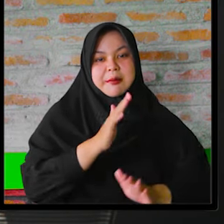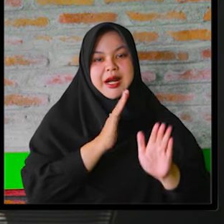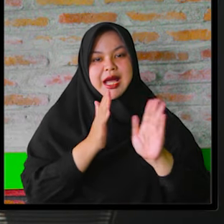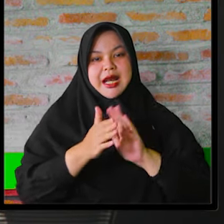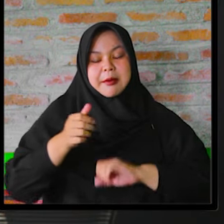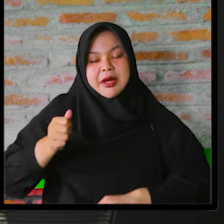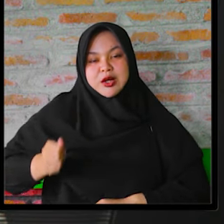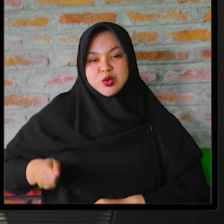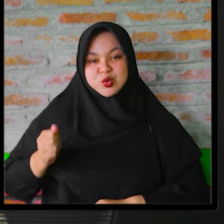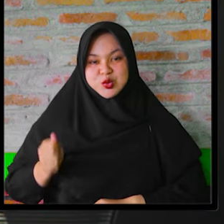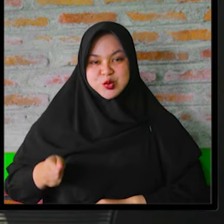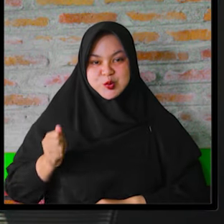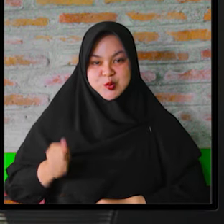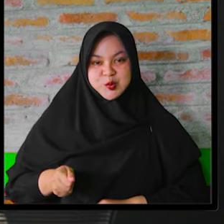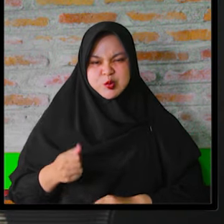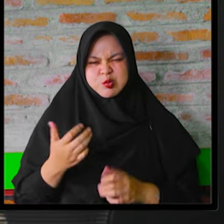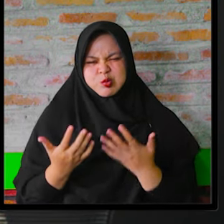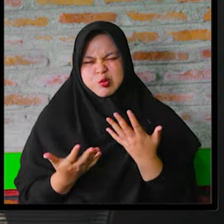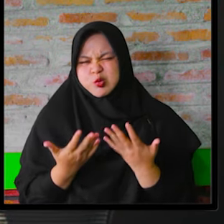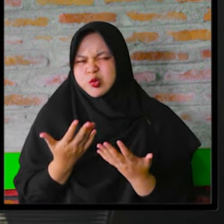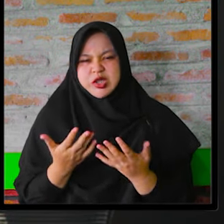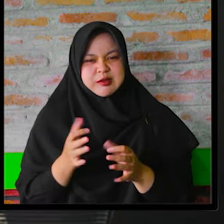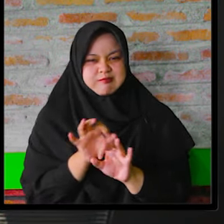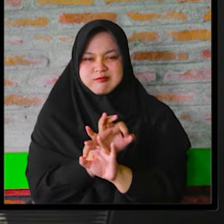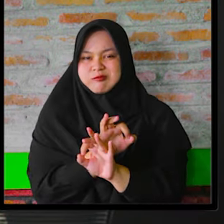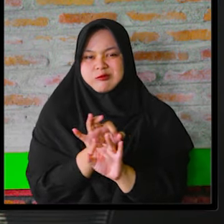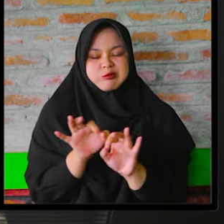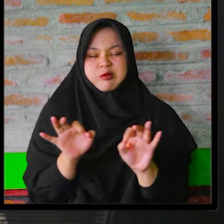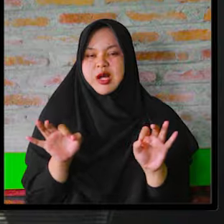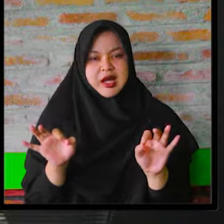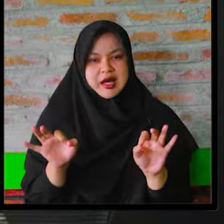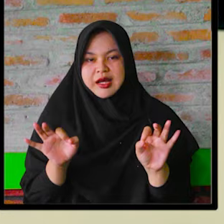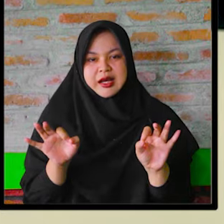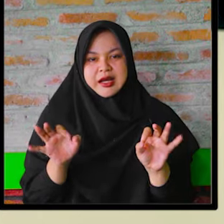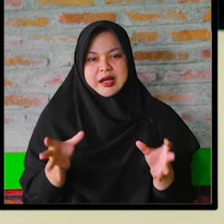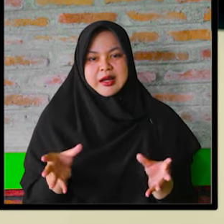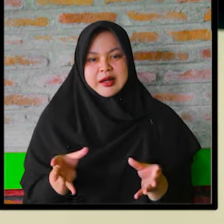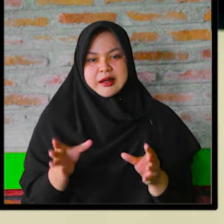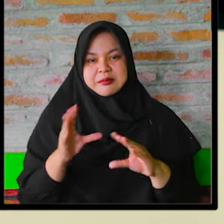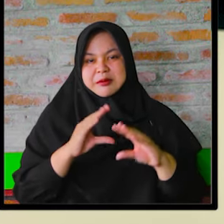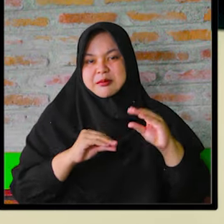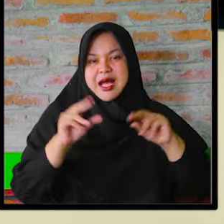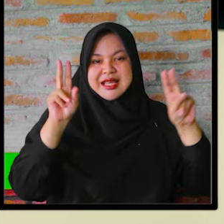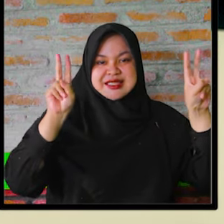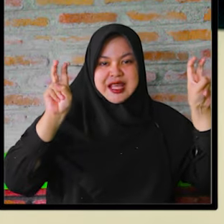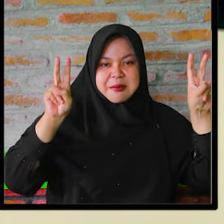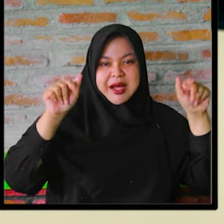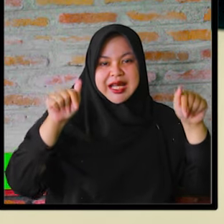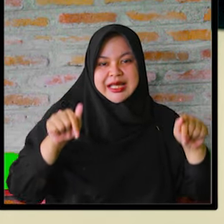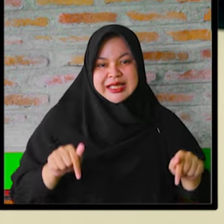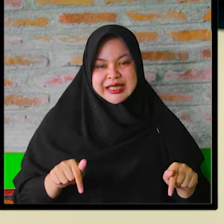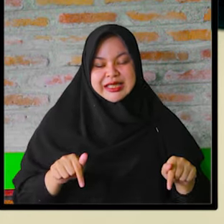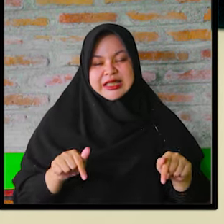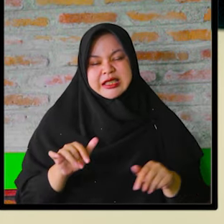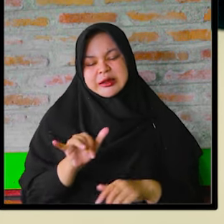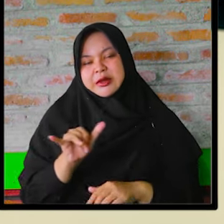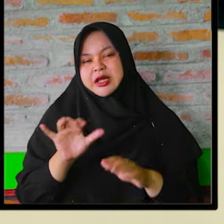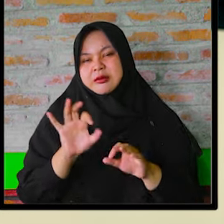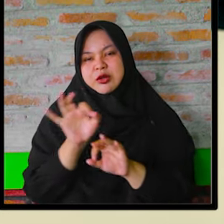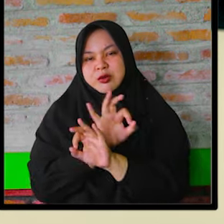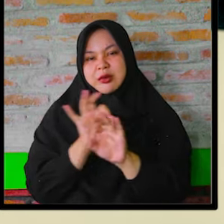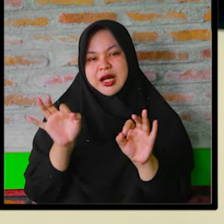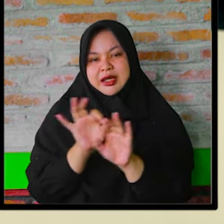nah ini ee mungkin belum banyak ya Bu ya yang meng mengambil tema ini ya Bu ya sepertinya belum banyak karena saya mencari